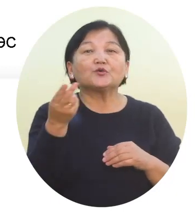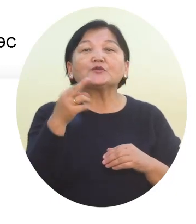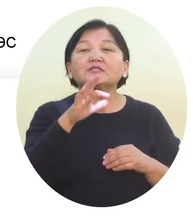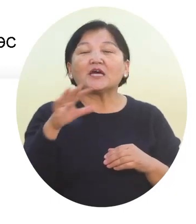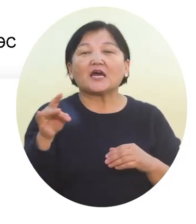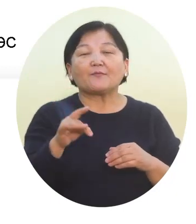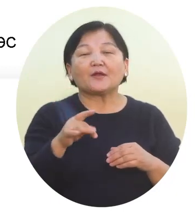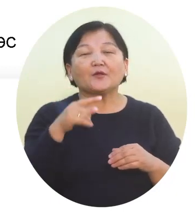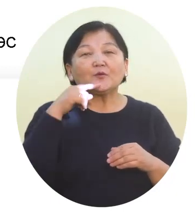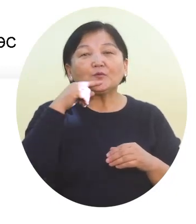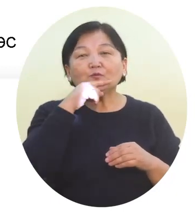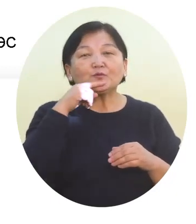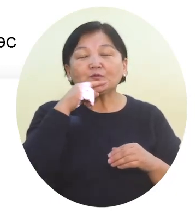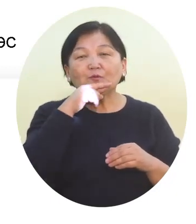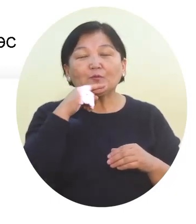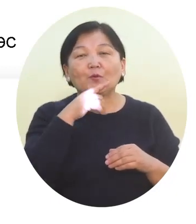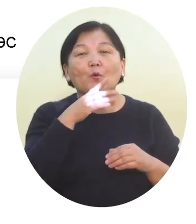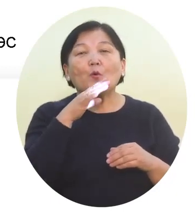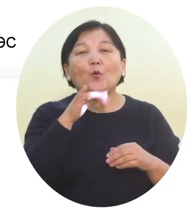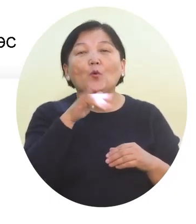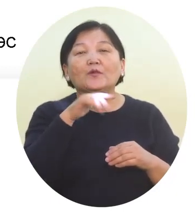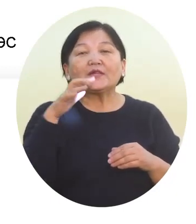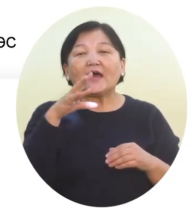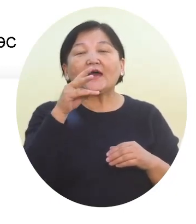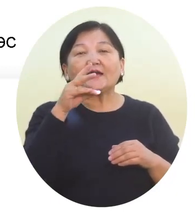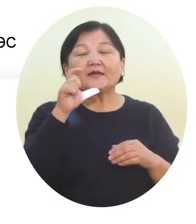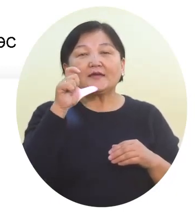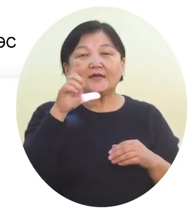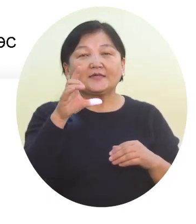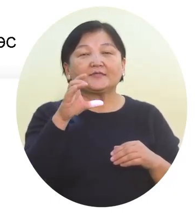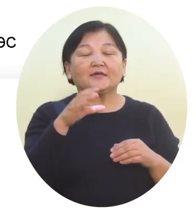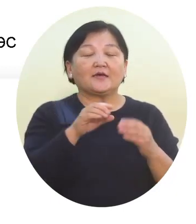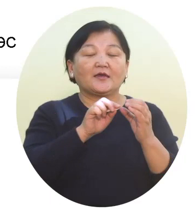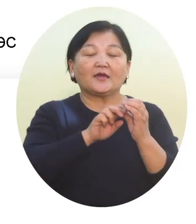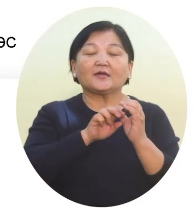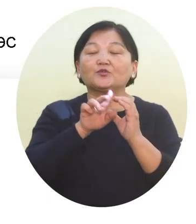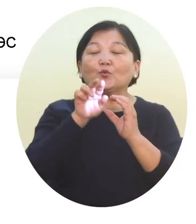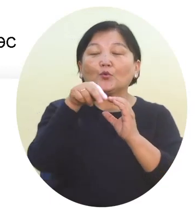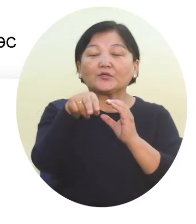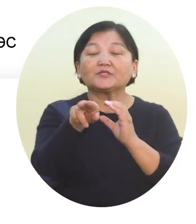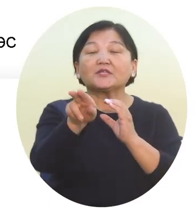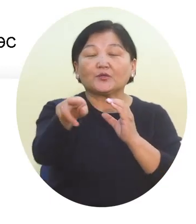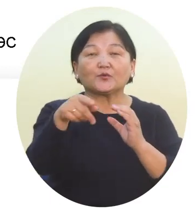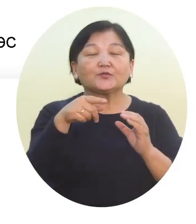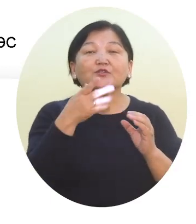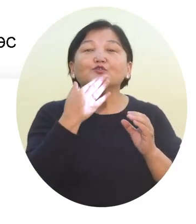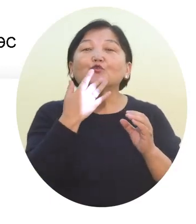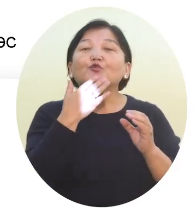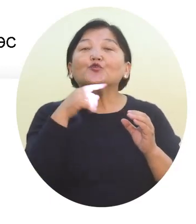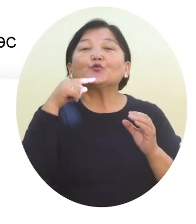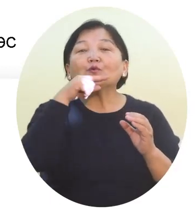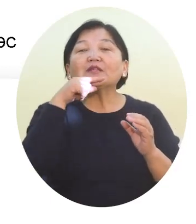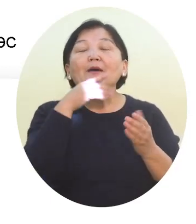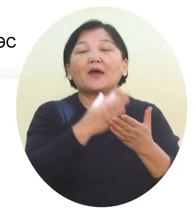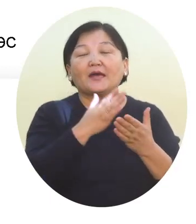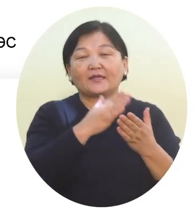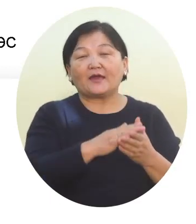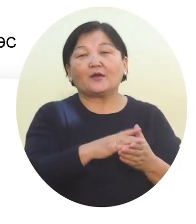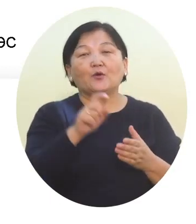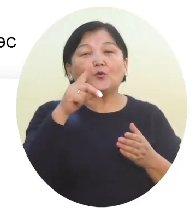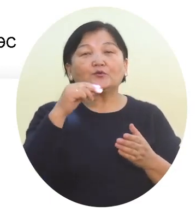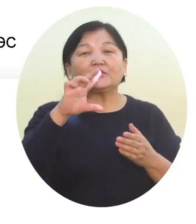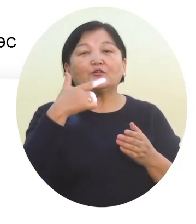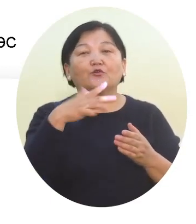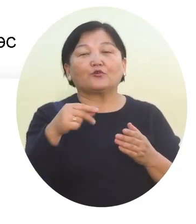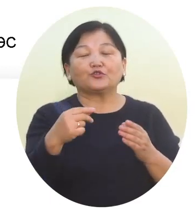цусны улаан эс хүчил төрөгчийг зөвлөн урсдаг байгаа. Тийм учраас зэрэг энэ судсыг улаан өнгөөр тэмдэглэсэн байх нэ. За хүчил төрөгч зөвлөх